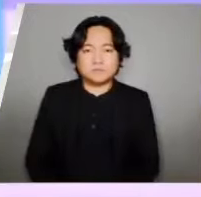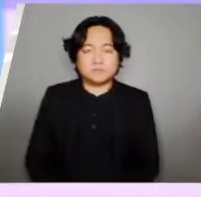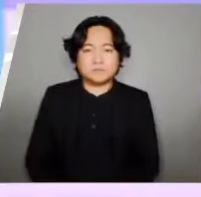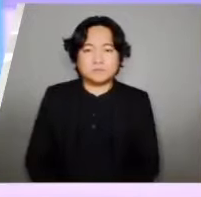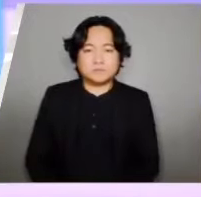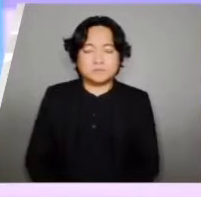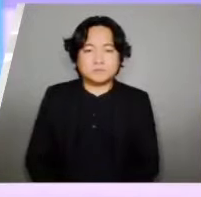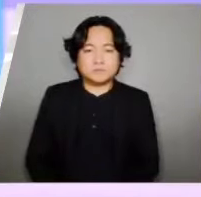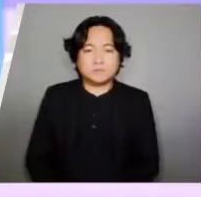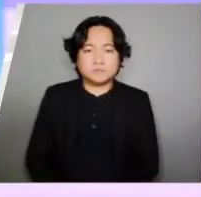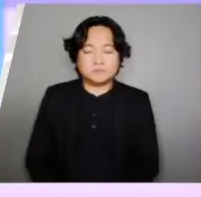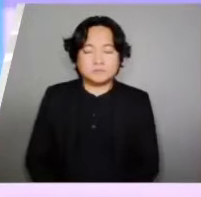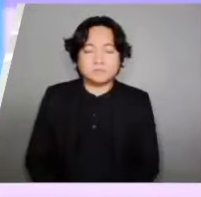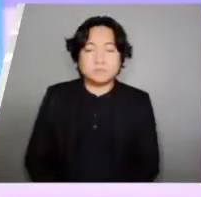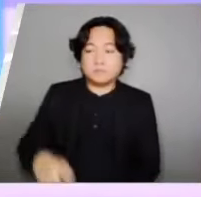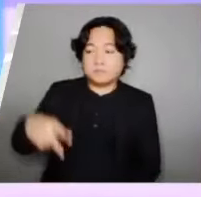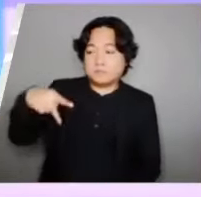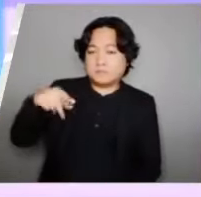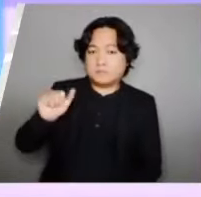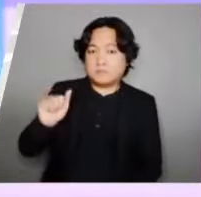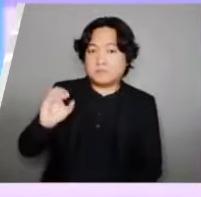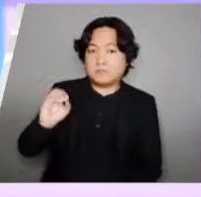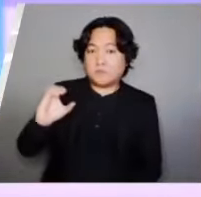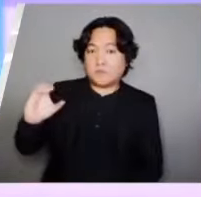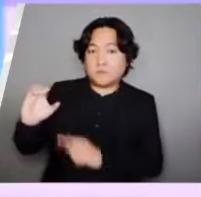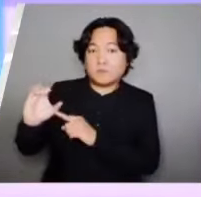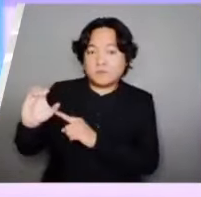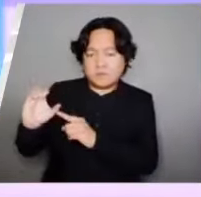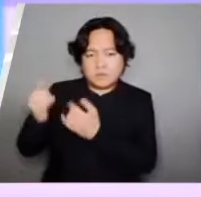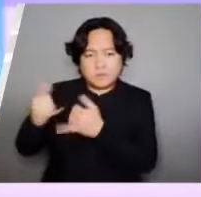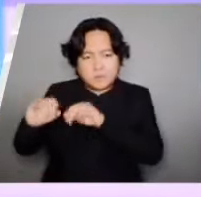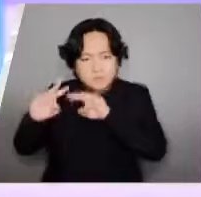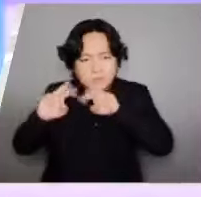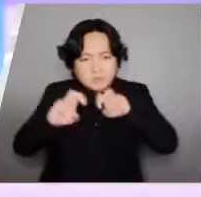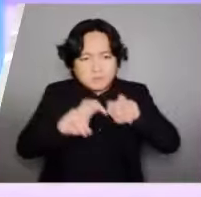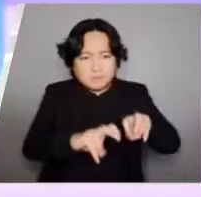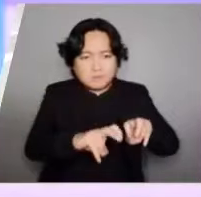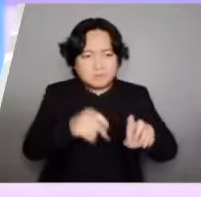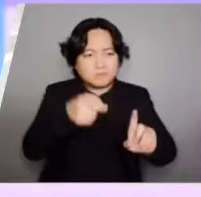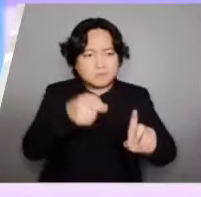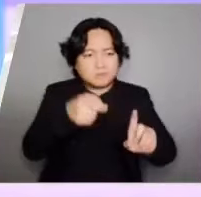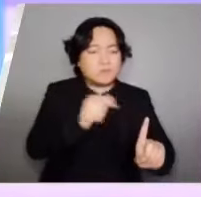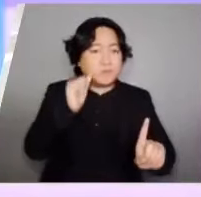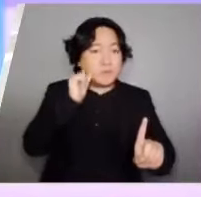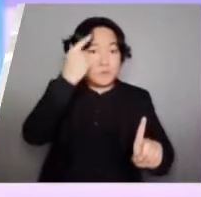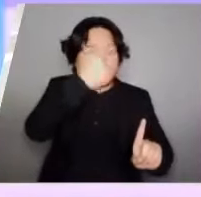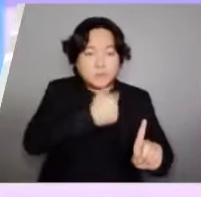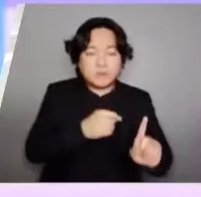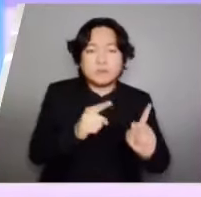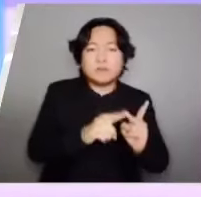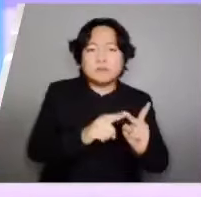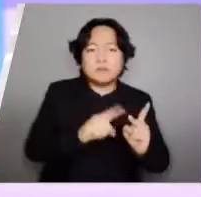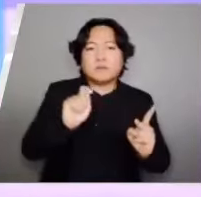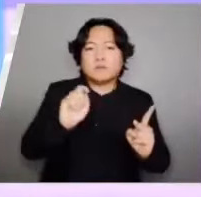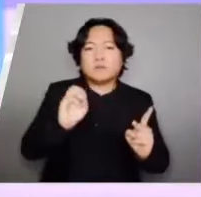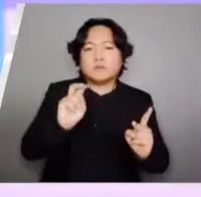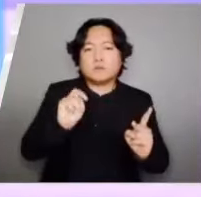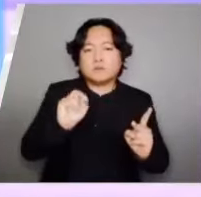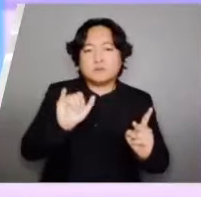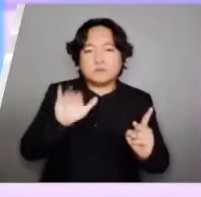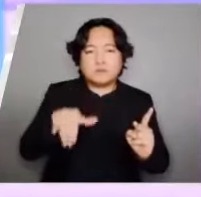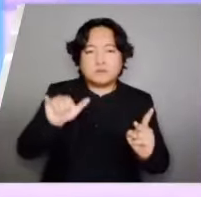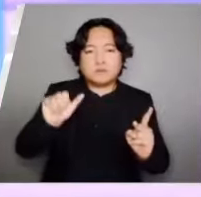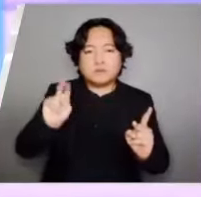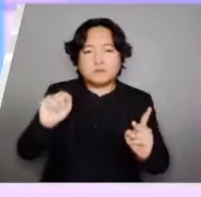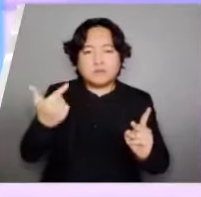Iniimbestigahan ng PAOK ang mga transaksyon ni na dismissed Bamban Mayor Alice Guo at ni Tony Yang, nakapatid ng dating economic adviser ni dating